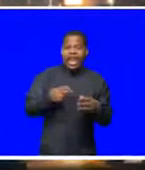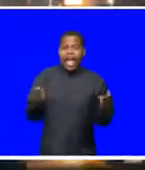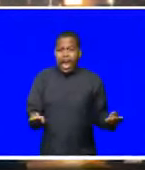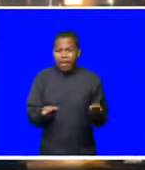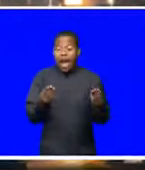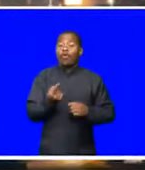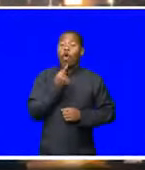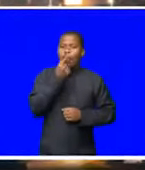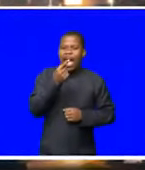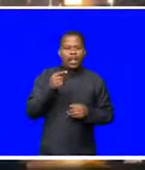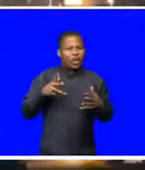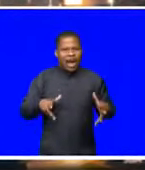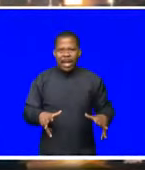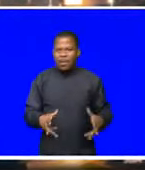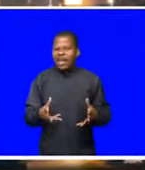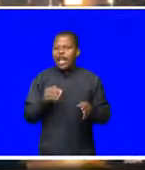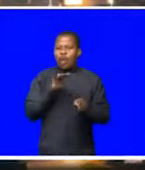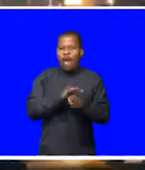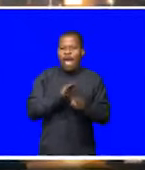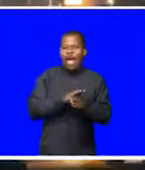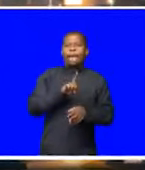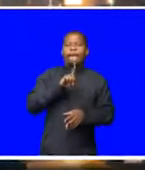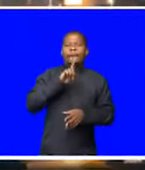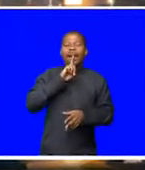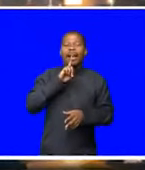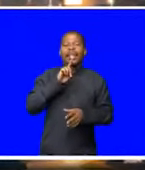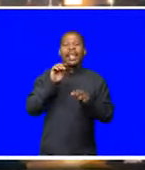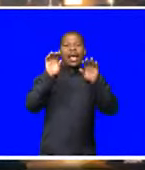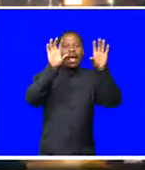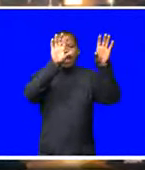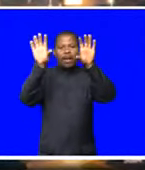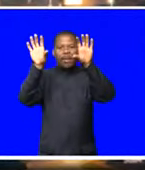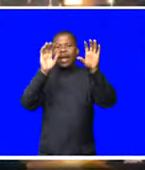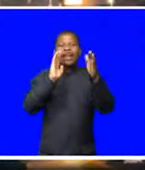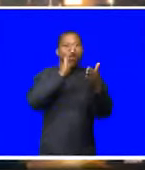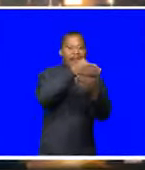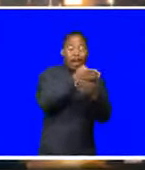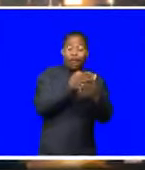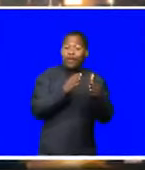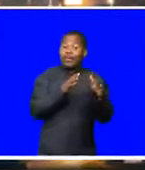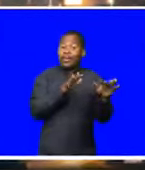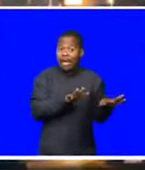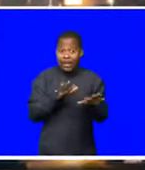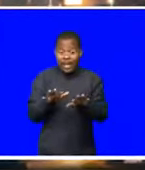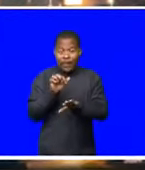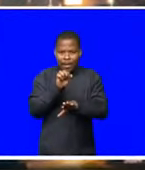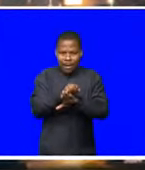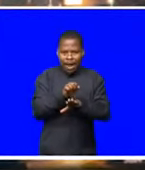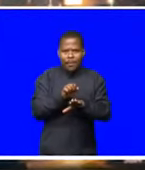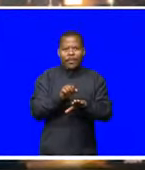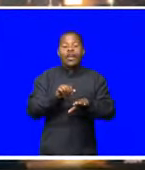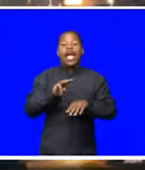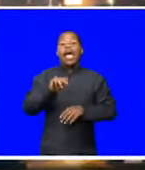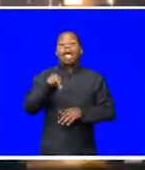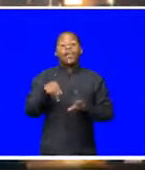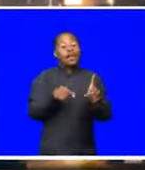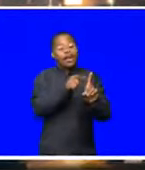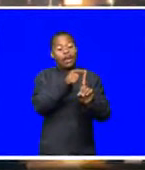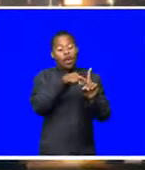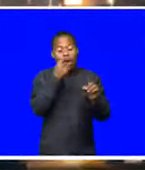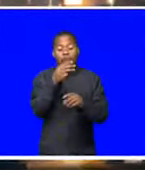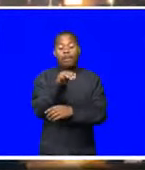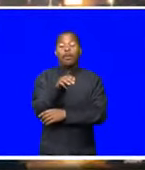sinenge kodwa ke bakhona ukufinyelela e-market kuye uthengisa lokho lephalamende lenkundla mabulala maseko lithi ke uhulumende sewisukumele